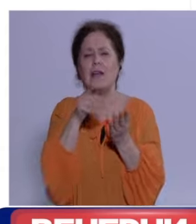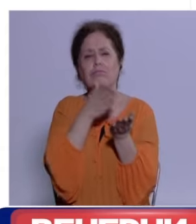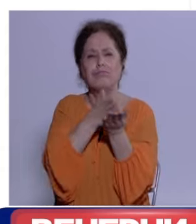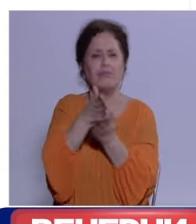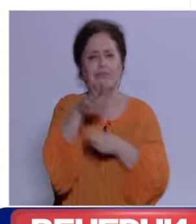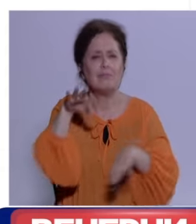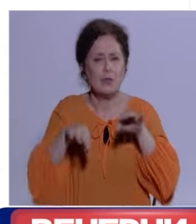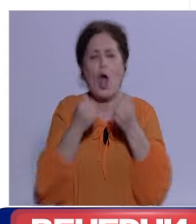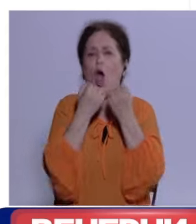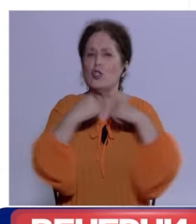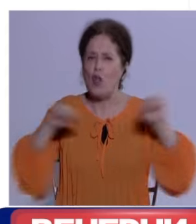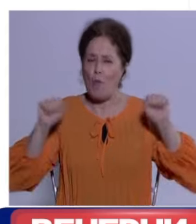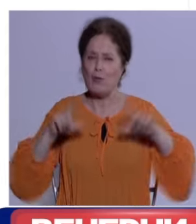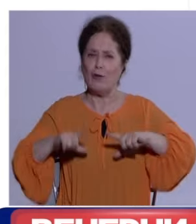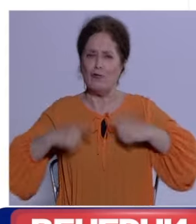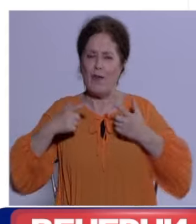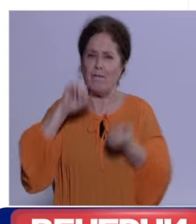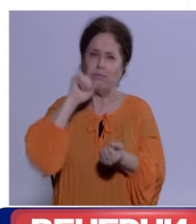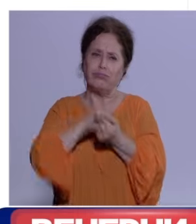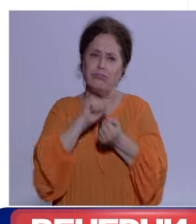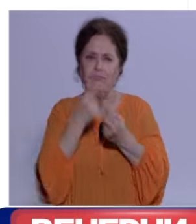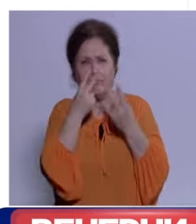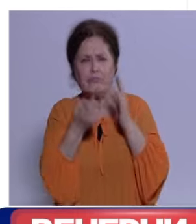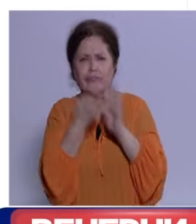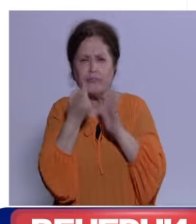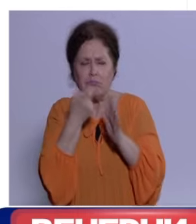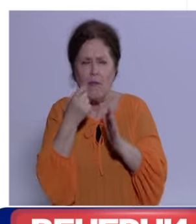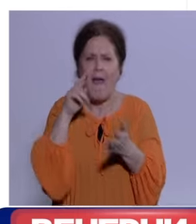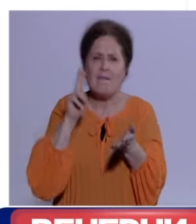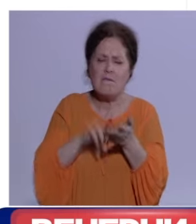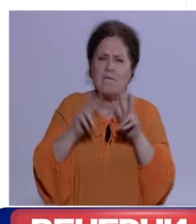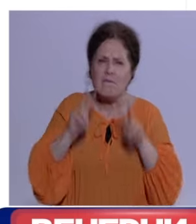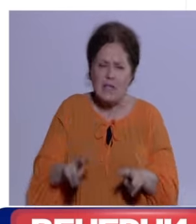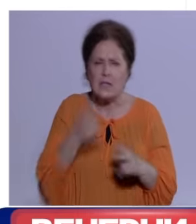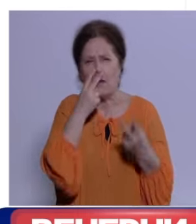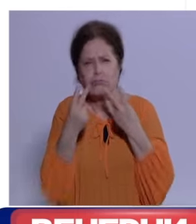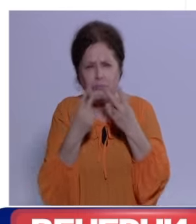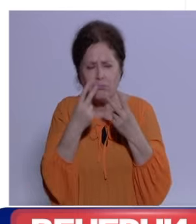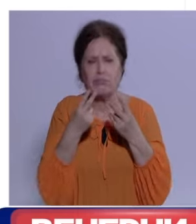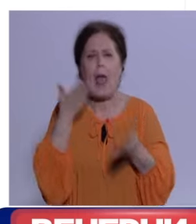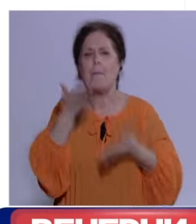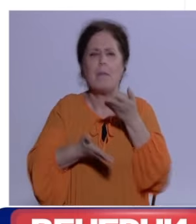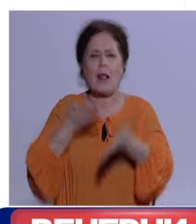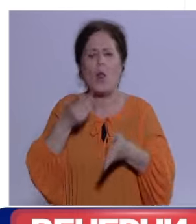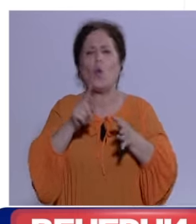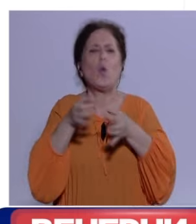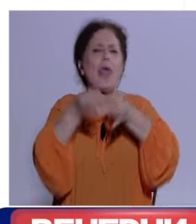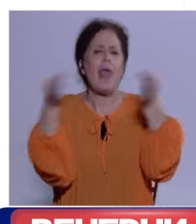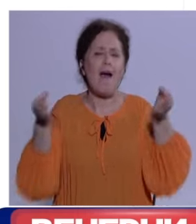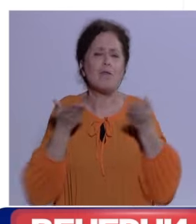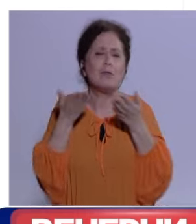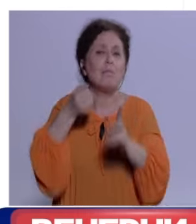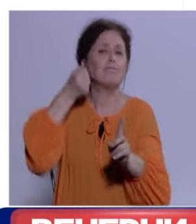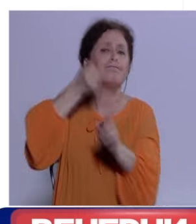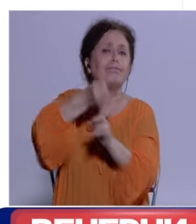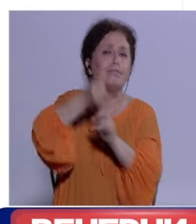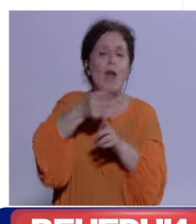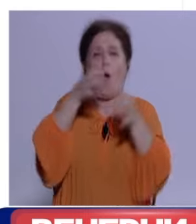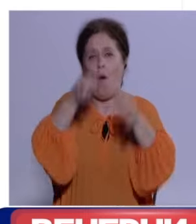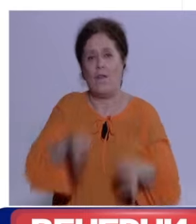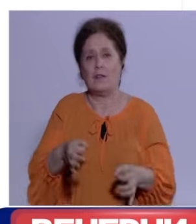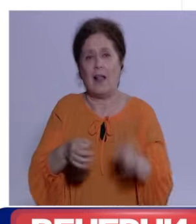Слободен и жив печат кој ги испитува фактите, соопштува идеи и предлози до јавноста и ги притиска